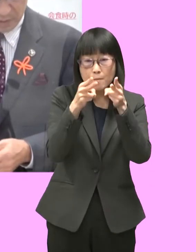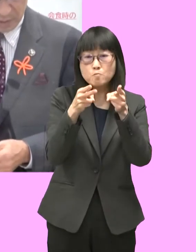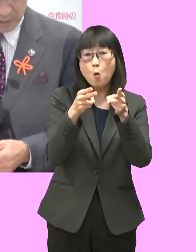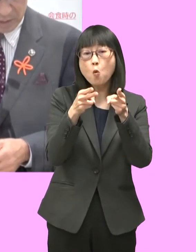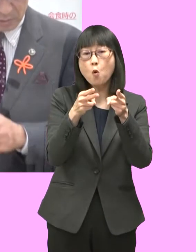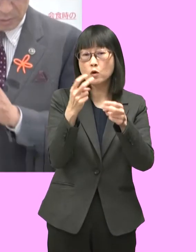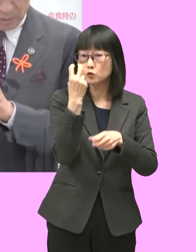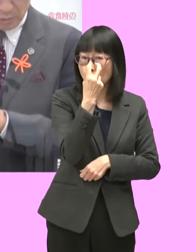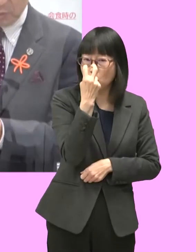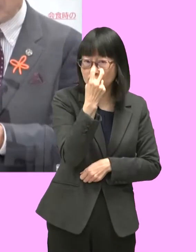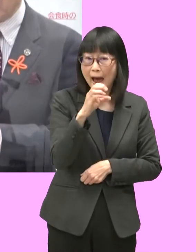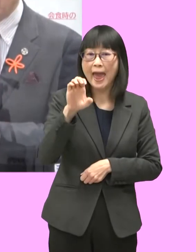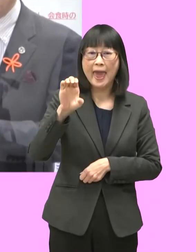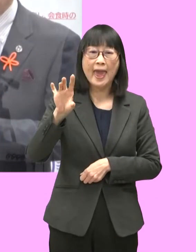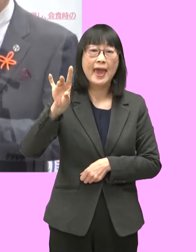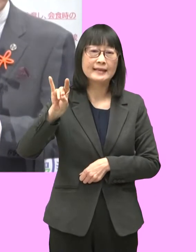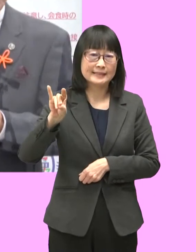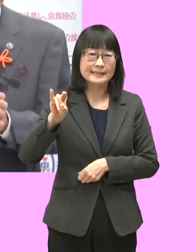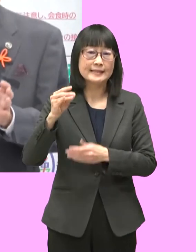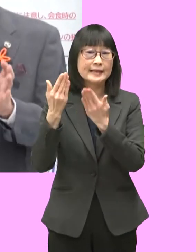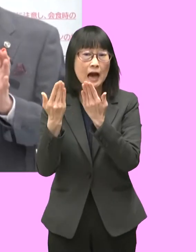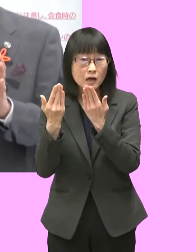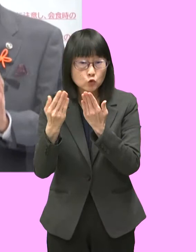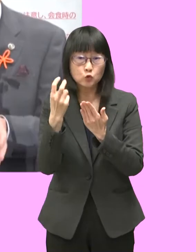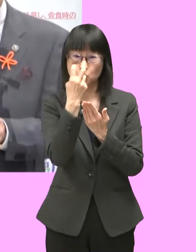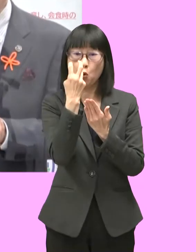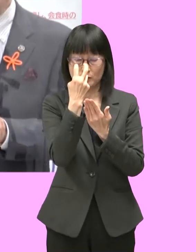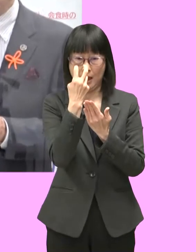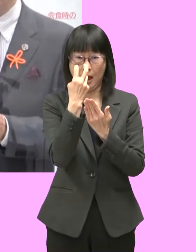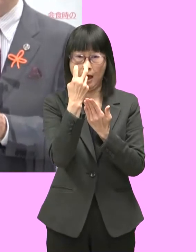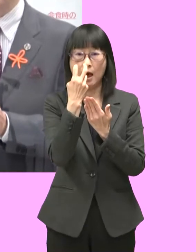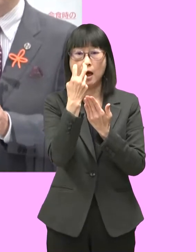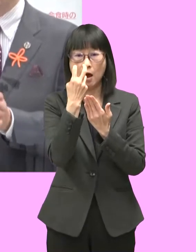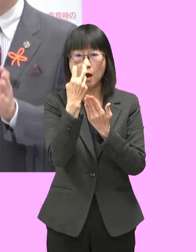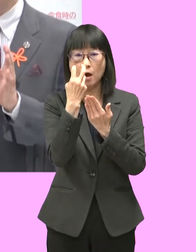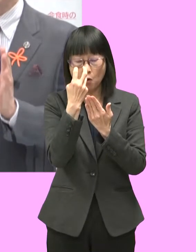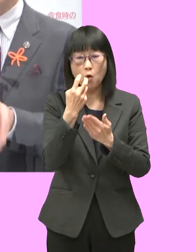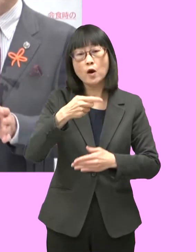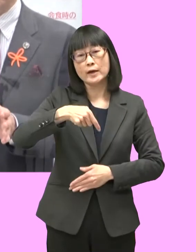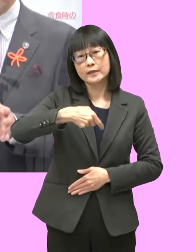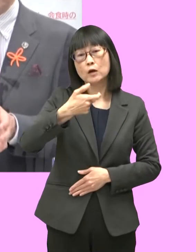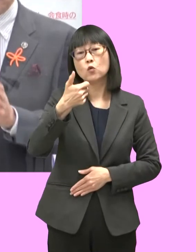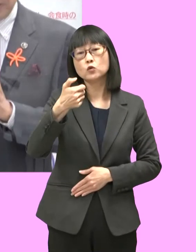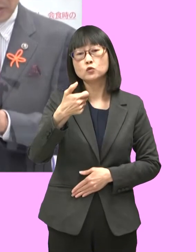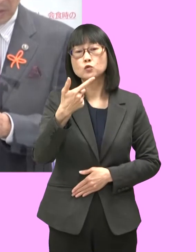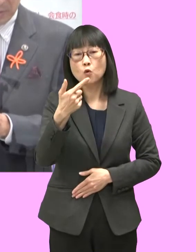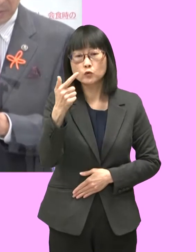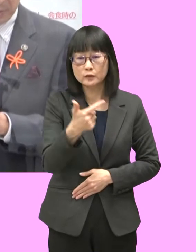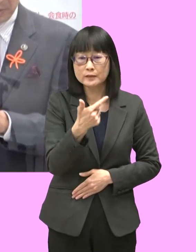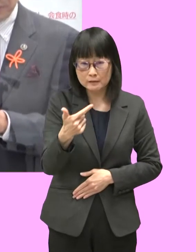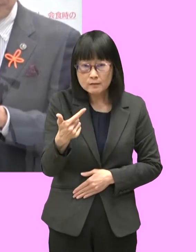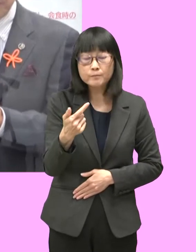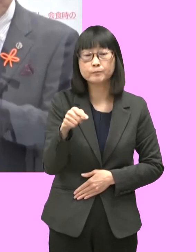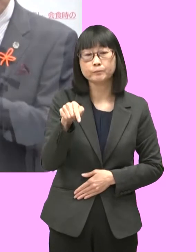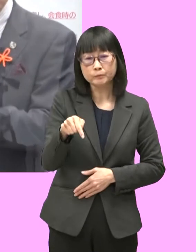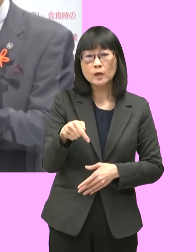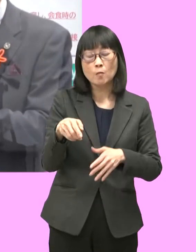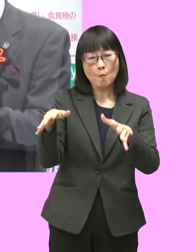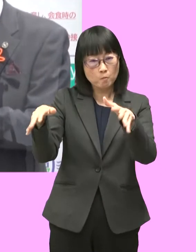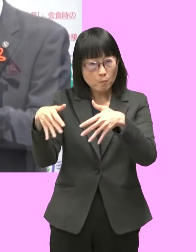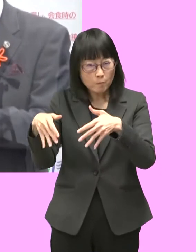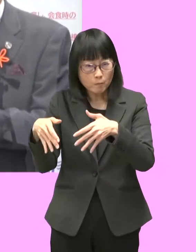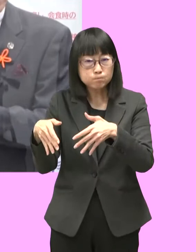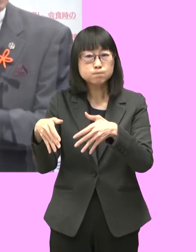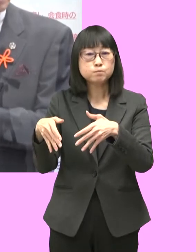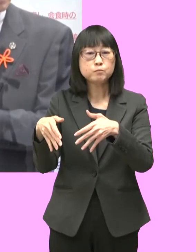のを156名あらかじめ確保をして、そしてその人たちにはその疫学調査の一部